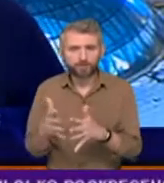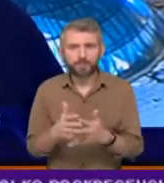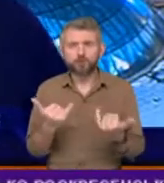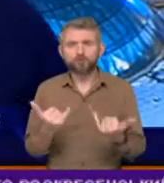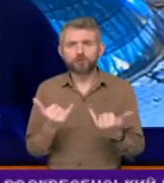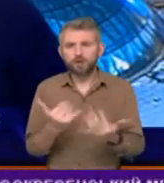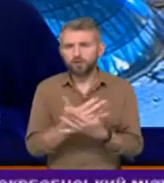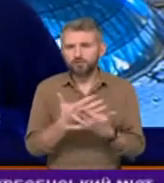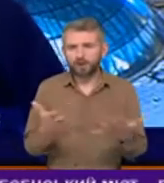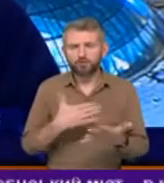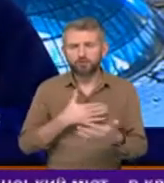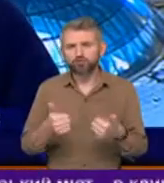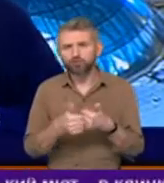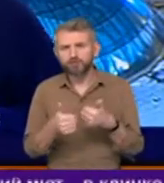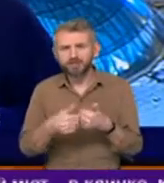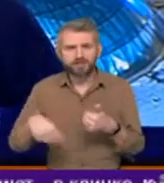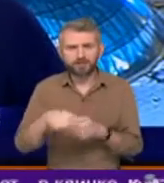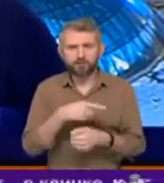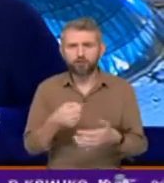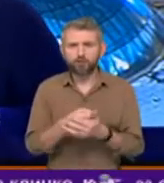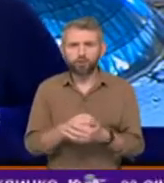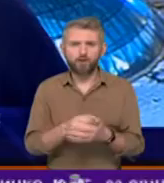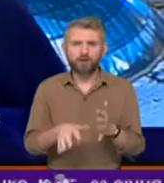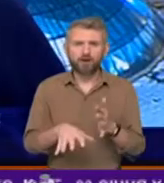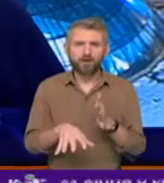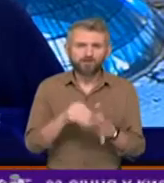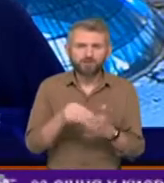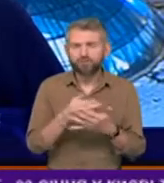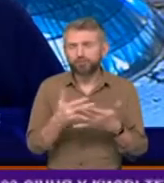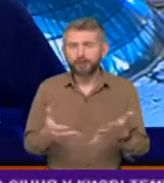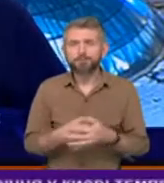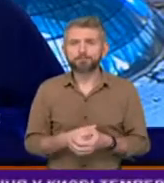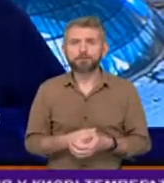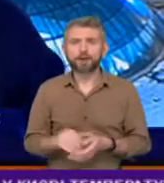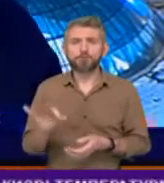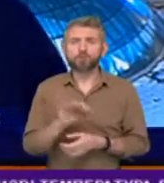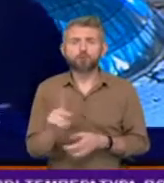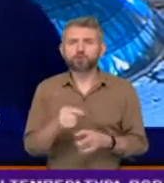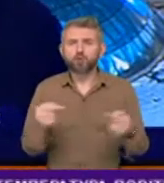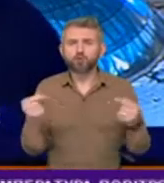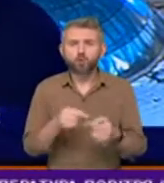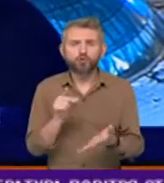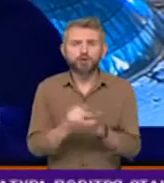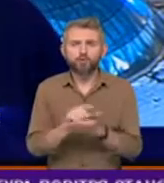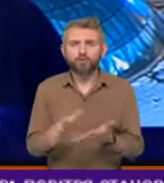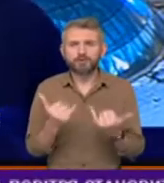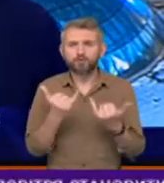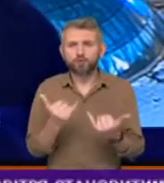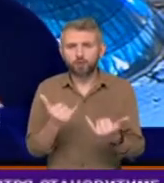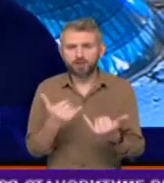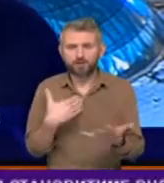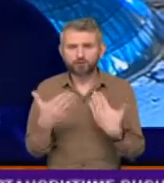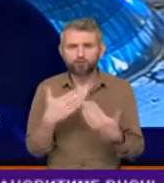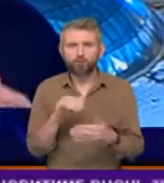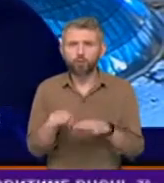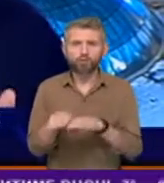сучасного аспекту, з наших сусідів і так далі, до волевиявлення і до руху далі, а про що точно не повинен сьогодні відносно